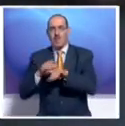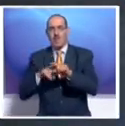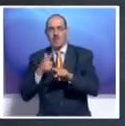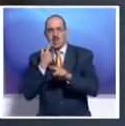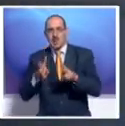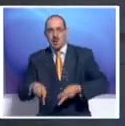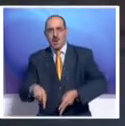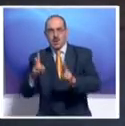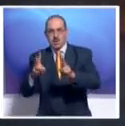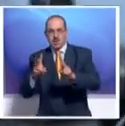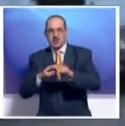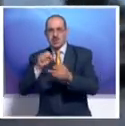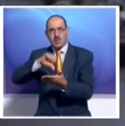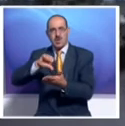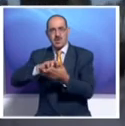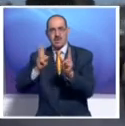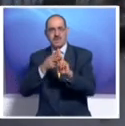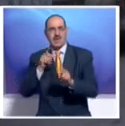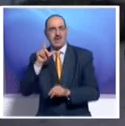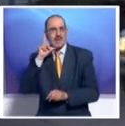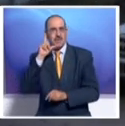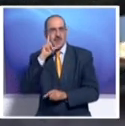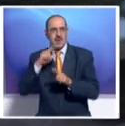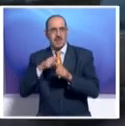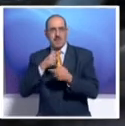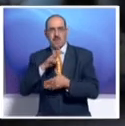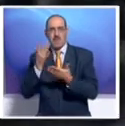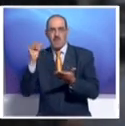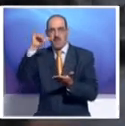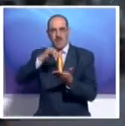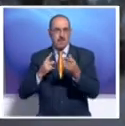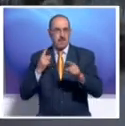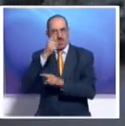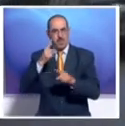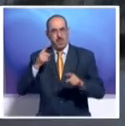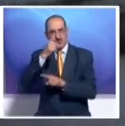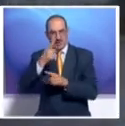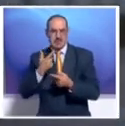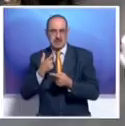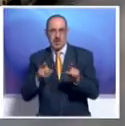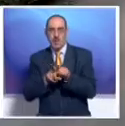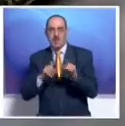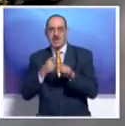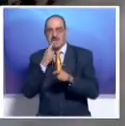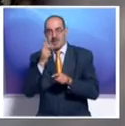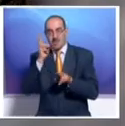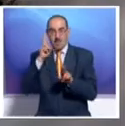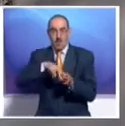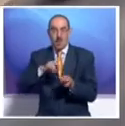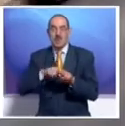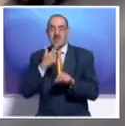أحياء عديدة وسط العاصمة طرابلس لسقوط قذائف عشوائية. هذا وقتل ما لا يقل